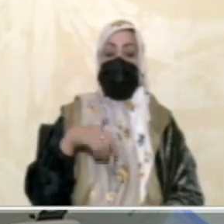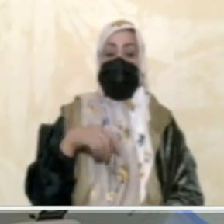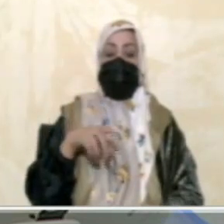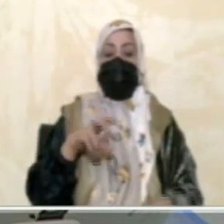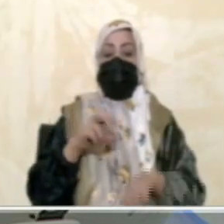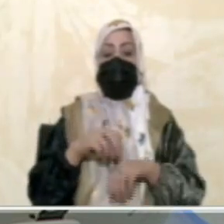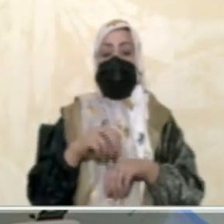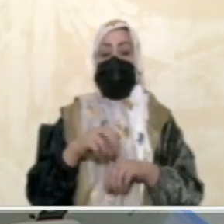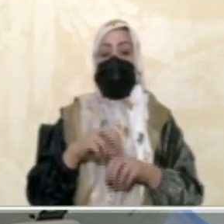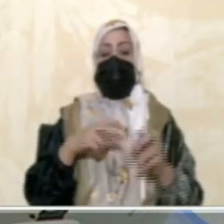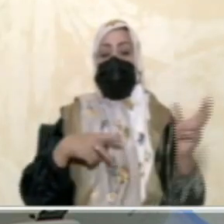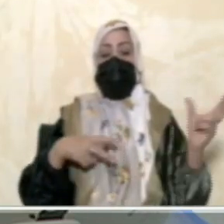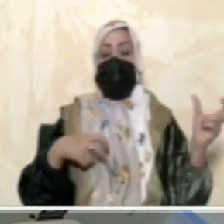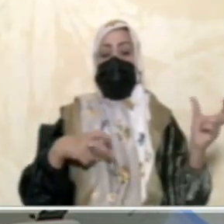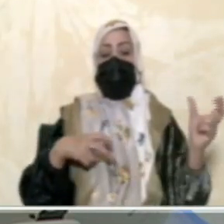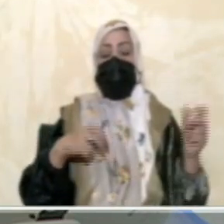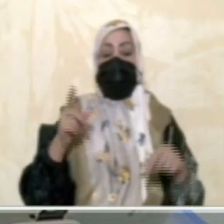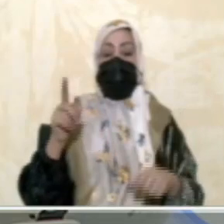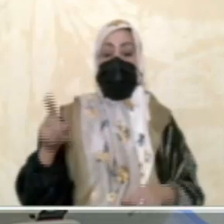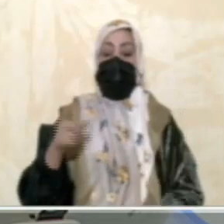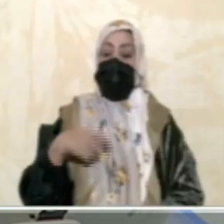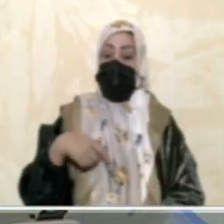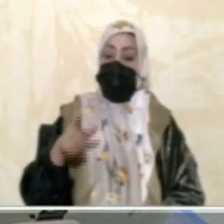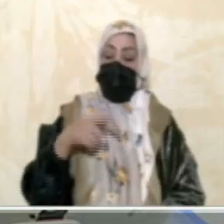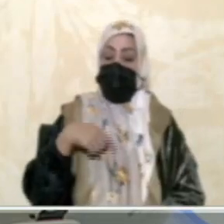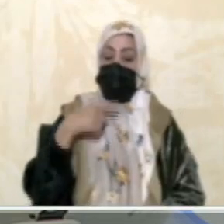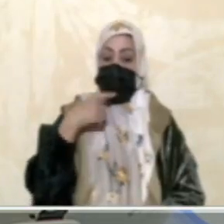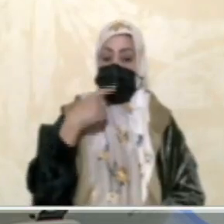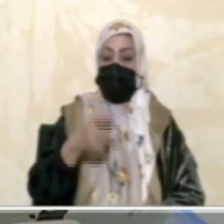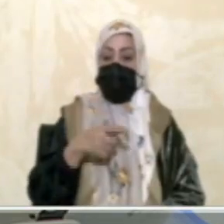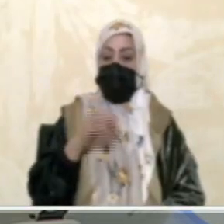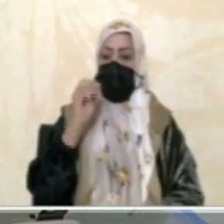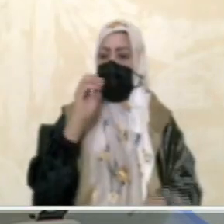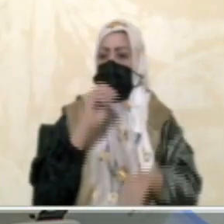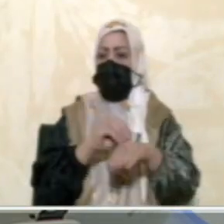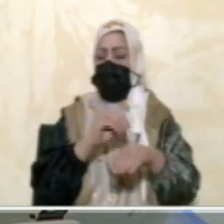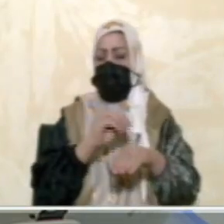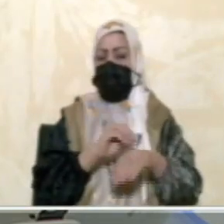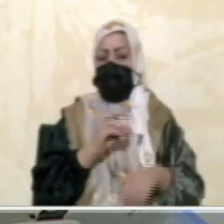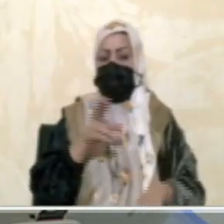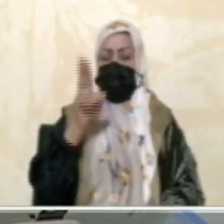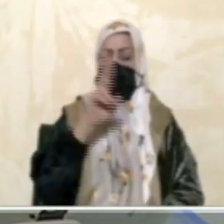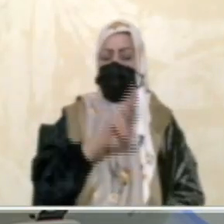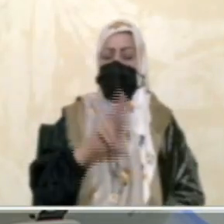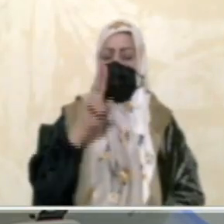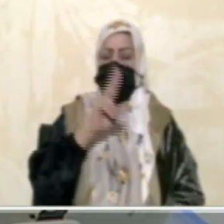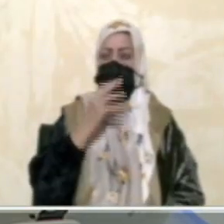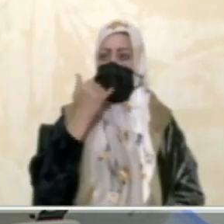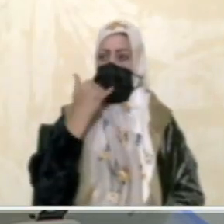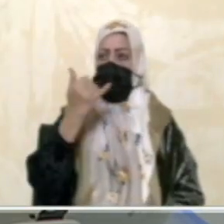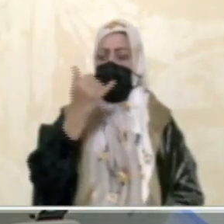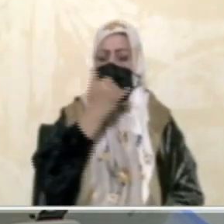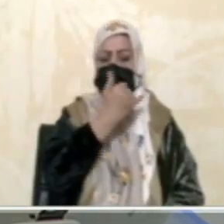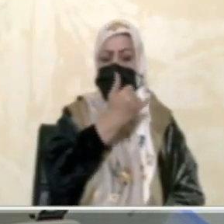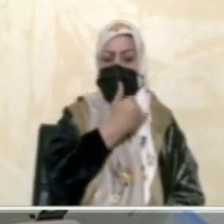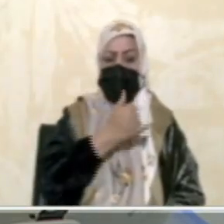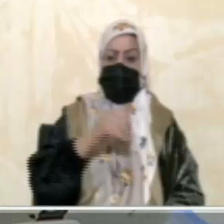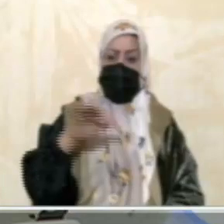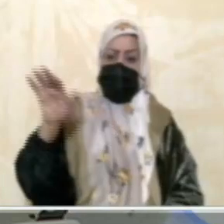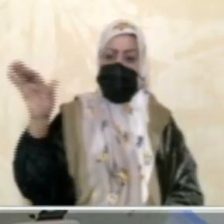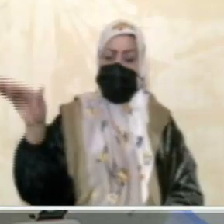واشتكى من هذا الامر وهذا السؤال تكرر من عده مناطق قال نحن ناتي الى صلاه التراويح مبكرا